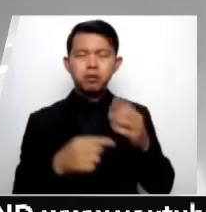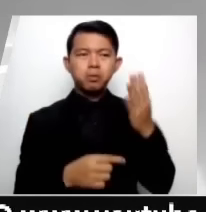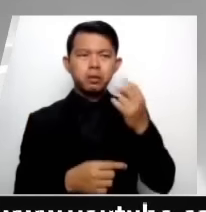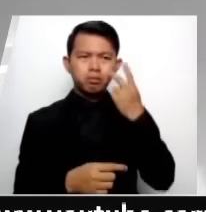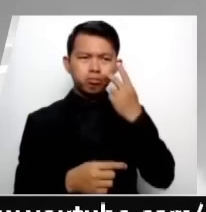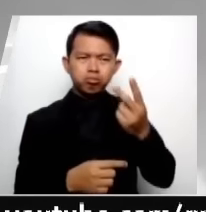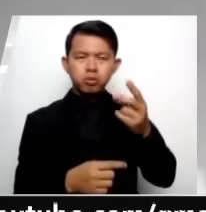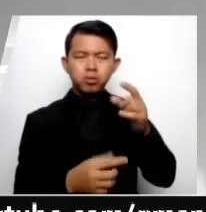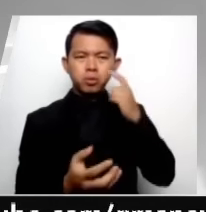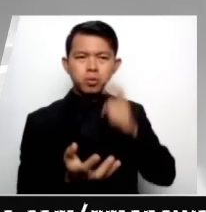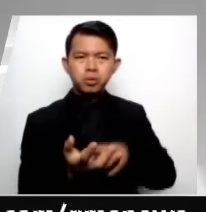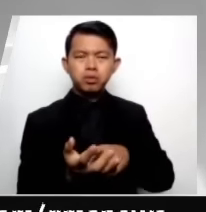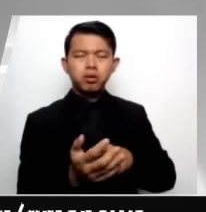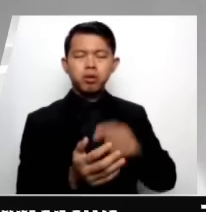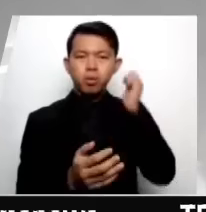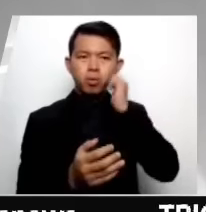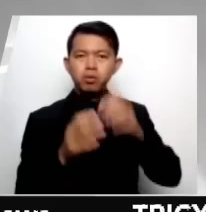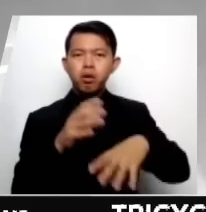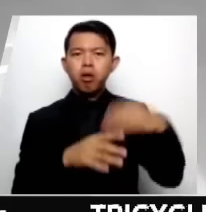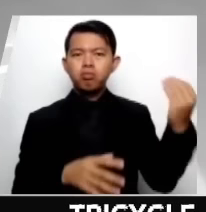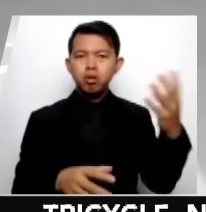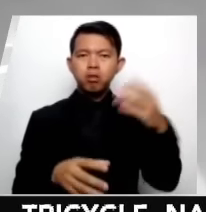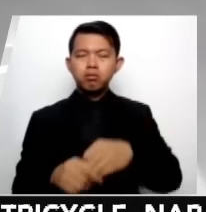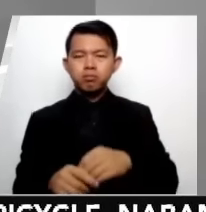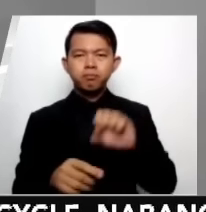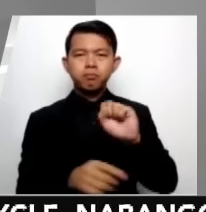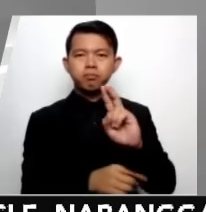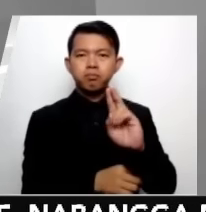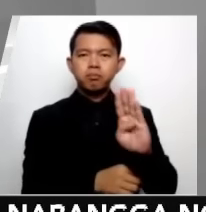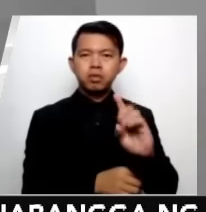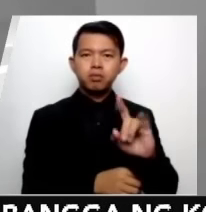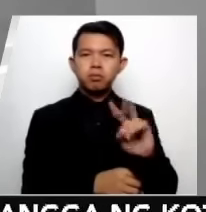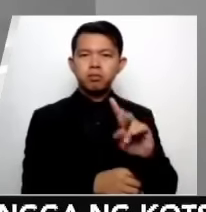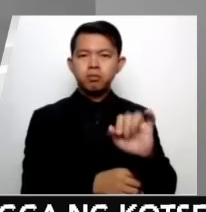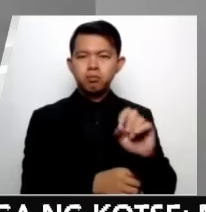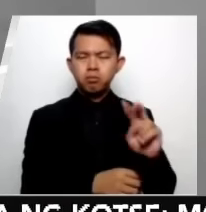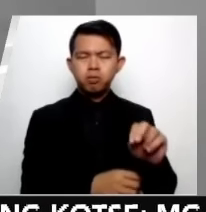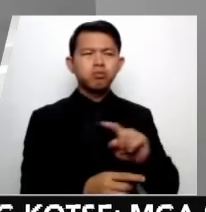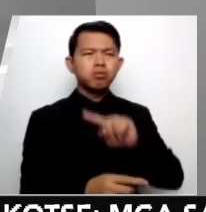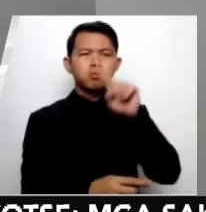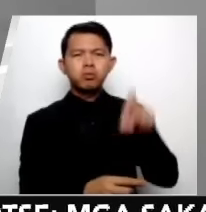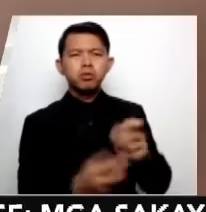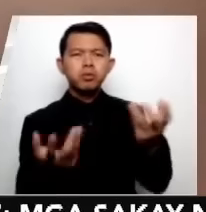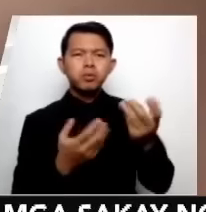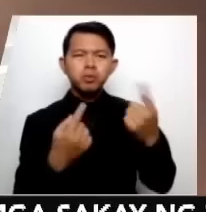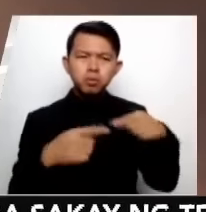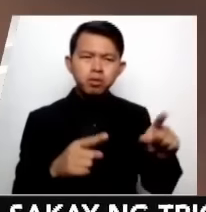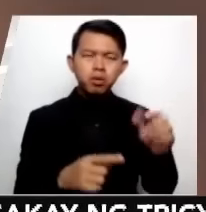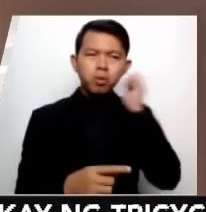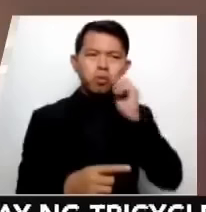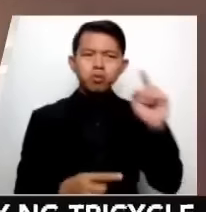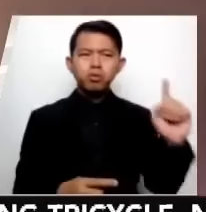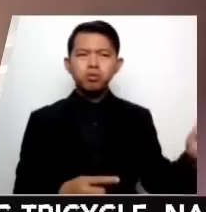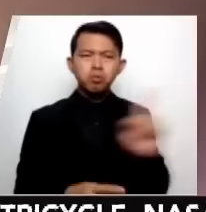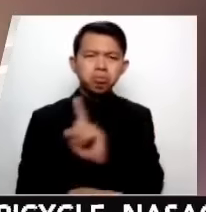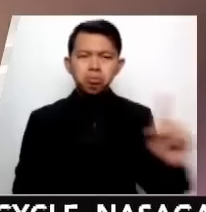ko sa kanya, sir, saan po tayo pupunta? Pabalik-balik po kasi tayo. Sabi niya sa akin,